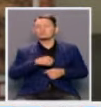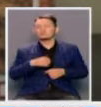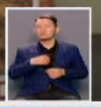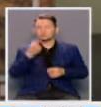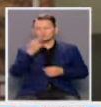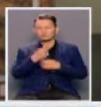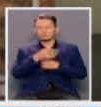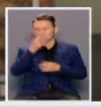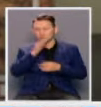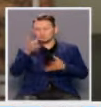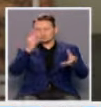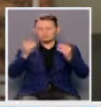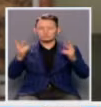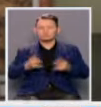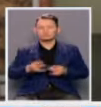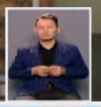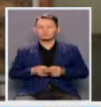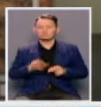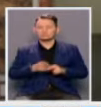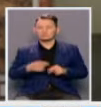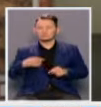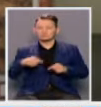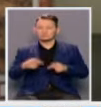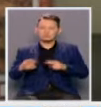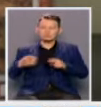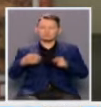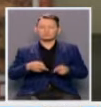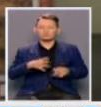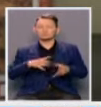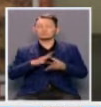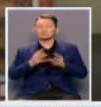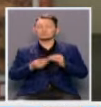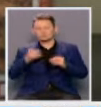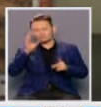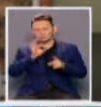тәжірибе жинауым керек деп ойлаймын. Енді бұл жерге келгенім сол мақсатта.